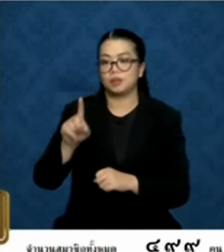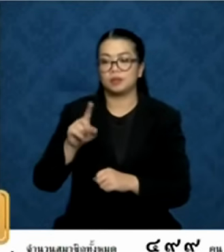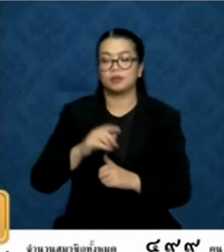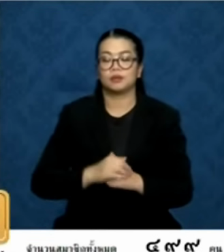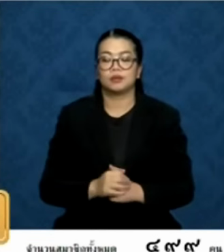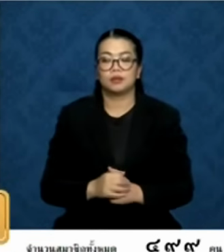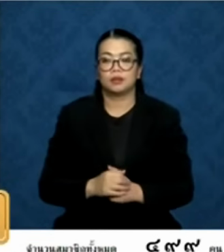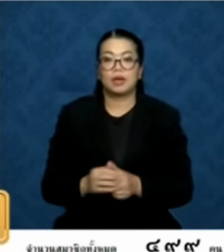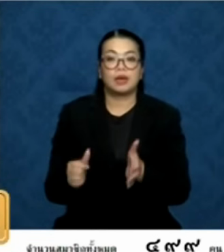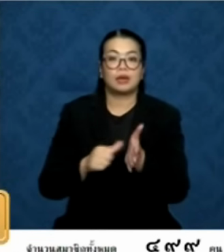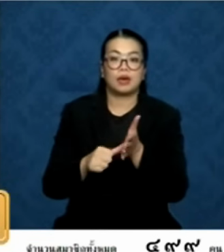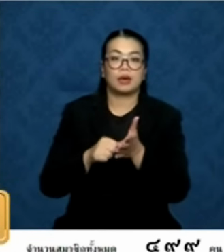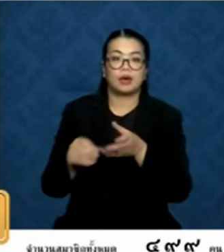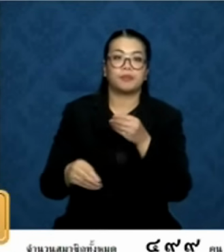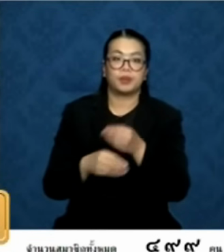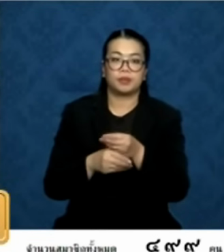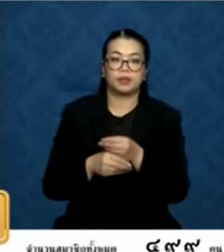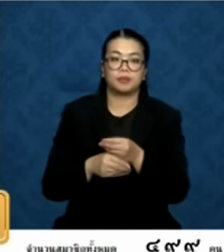2491และที่แก้ไขเพิ่มเติม